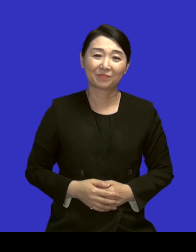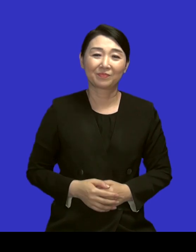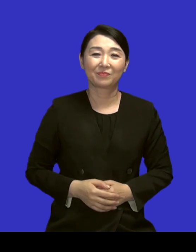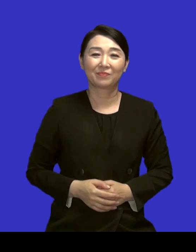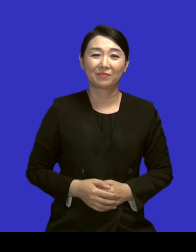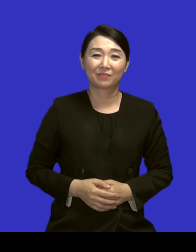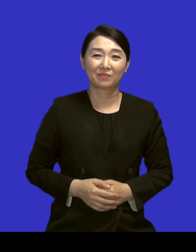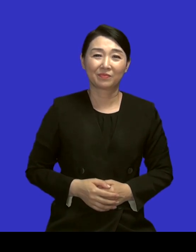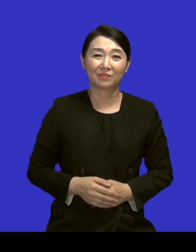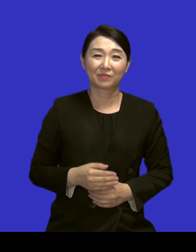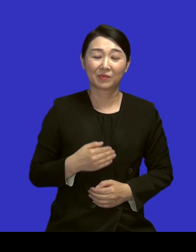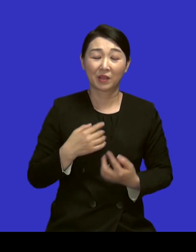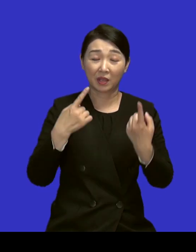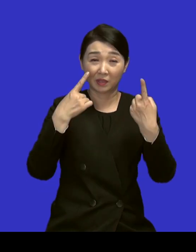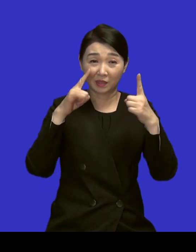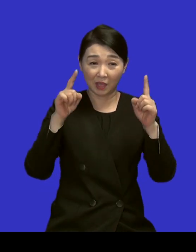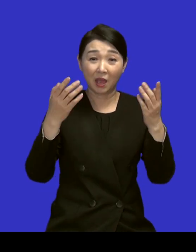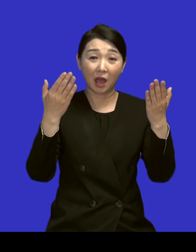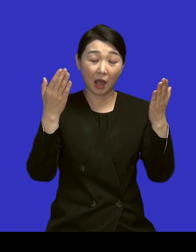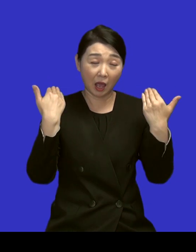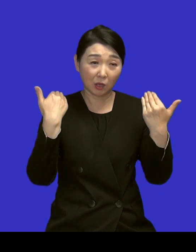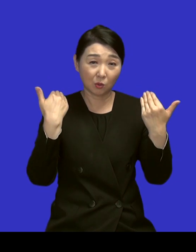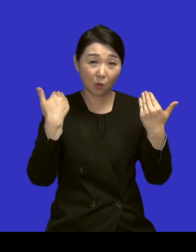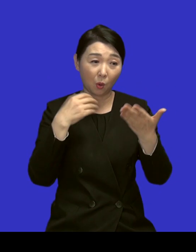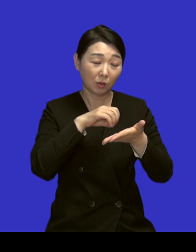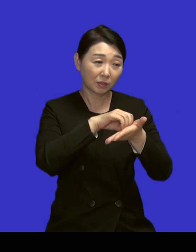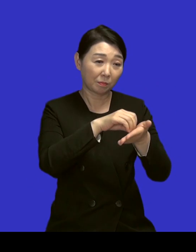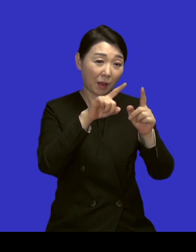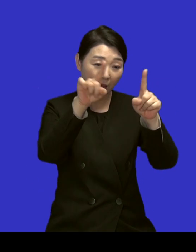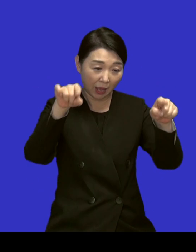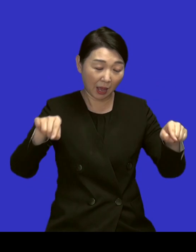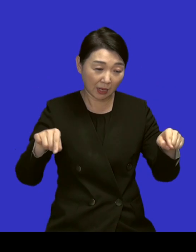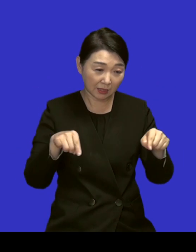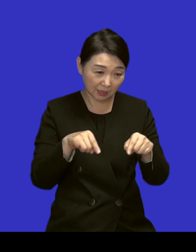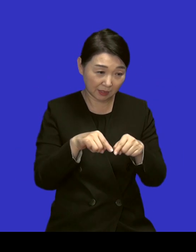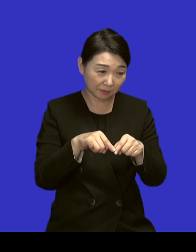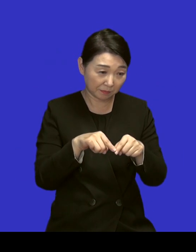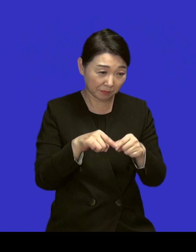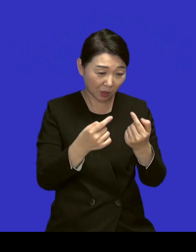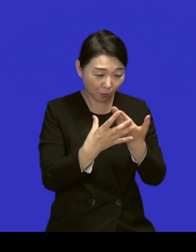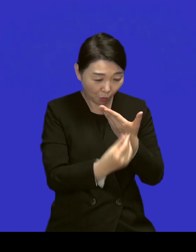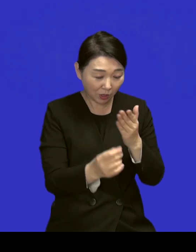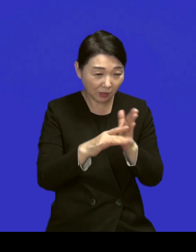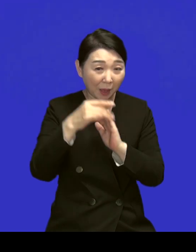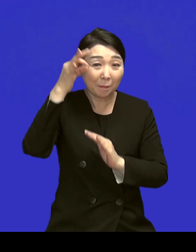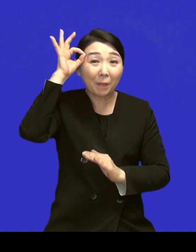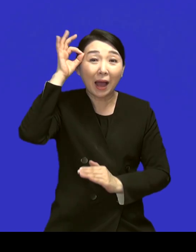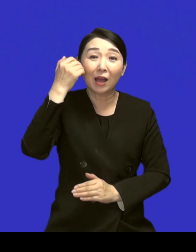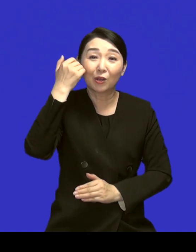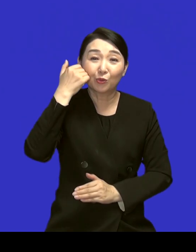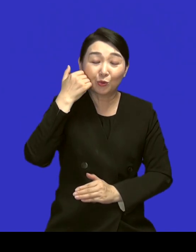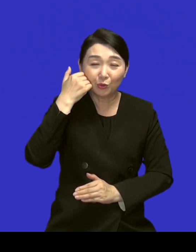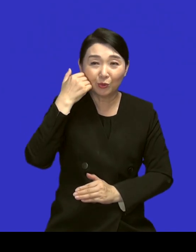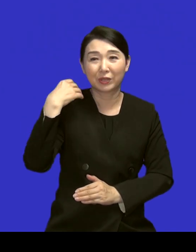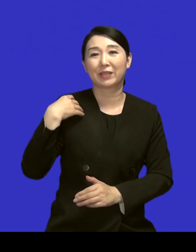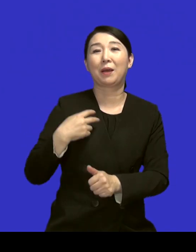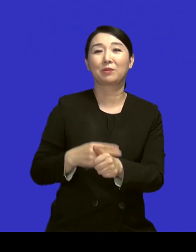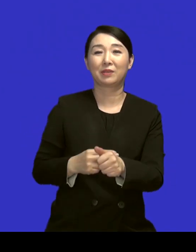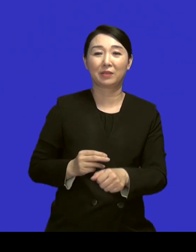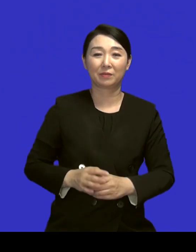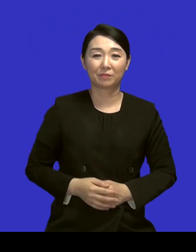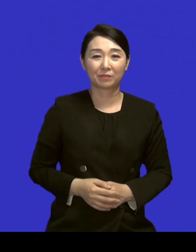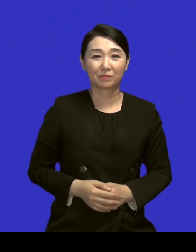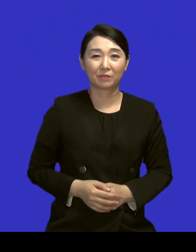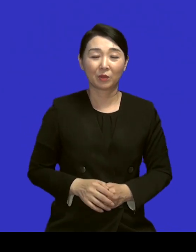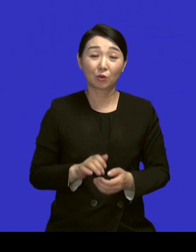대학교 입학증을 이렇게 하자마자 딱 떠올랐던 한 사람이 선생님이죠. 담임 선생님이었어요. 그래요. 그래서 우리